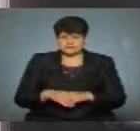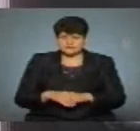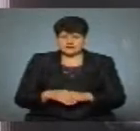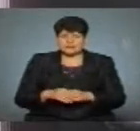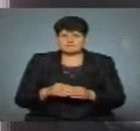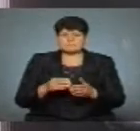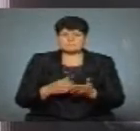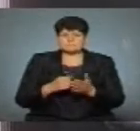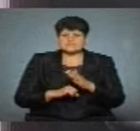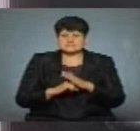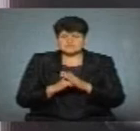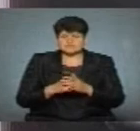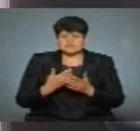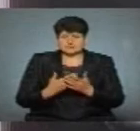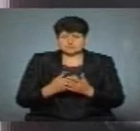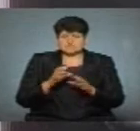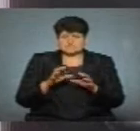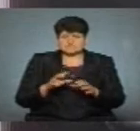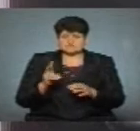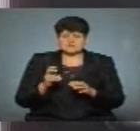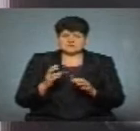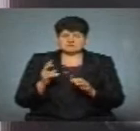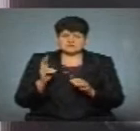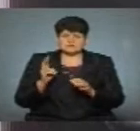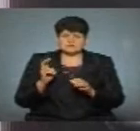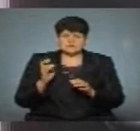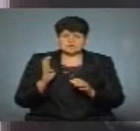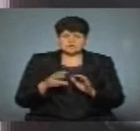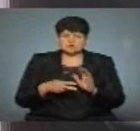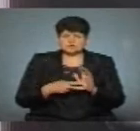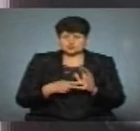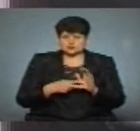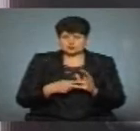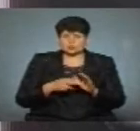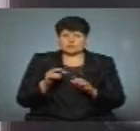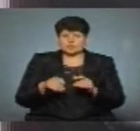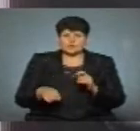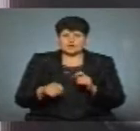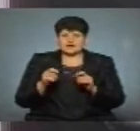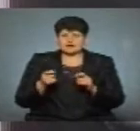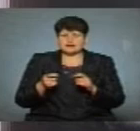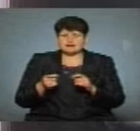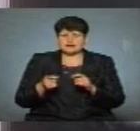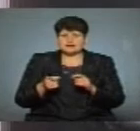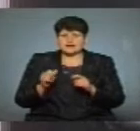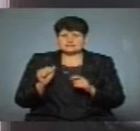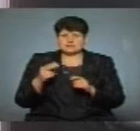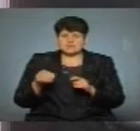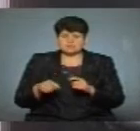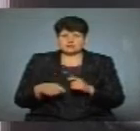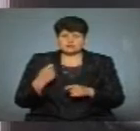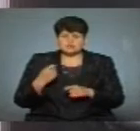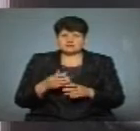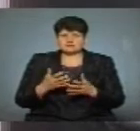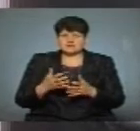підставі наведеного, керуючись статтею 247 і 294 Кодексу України про адмінправопорушення, постановила